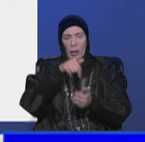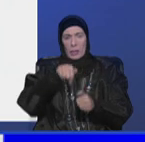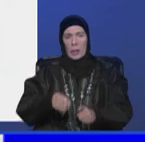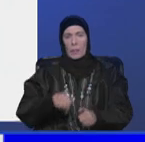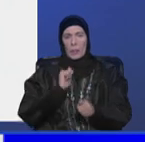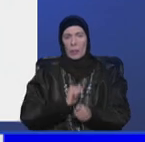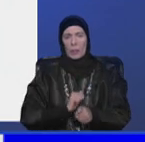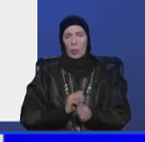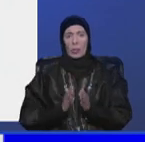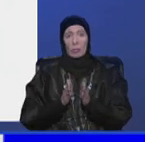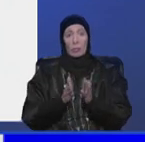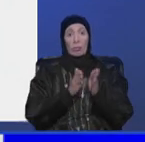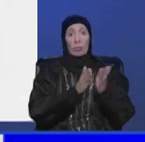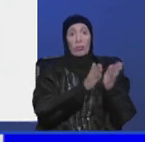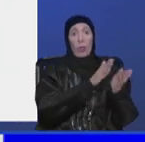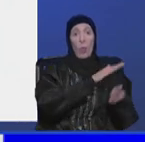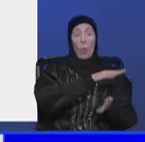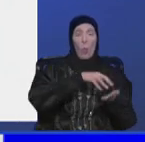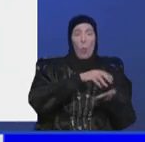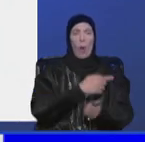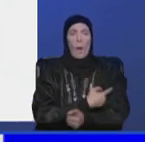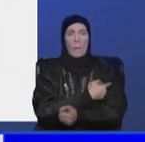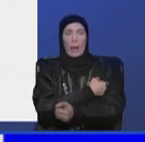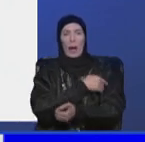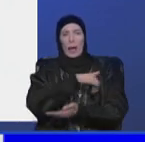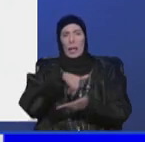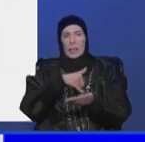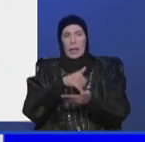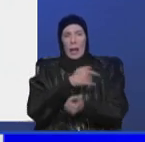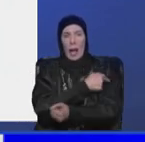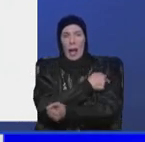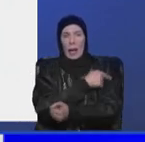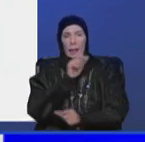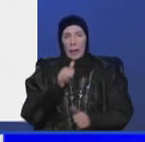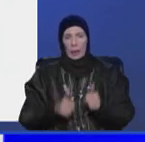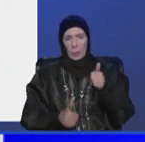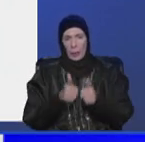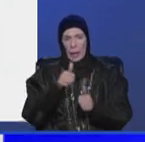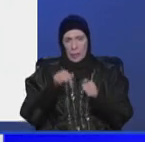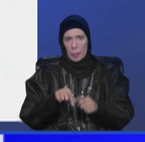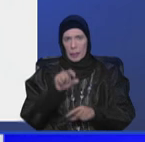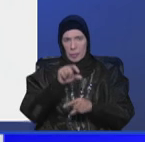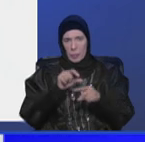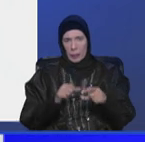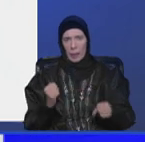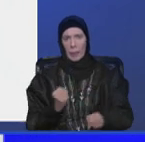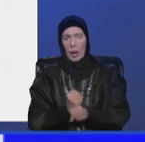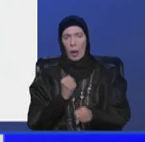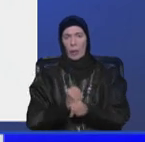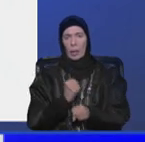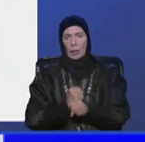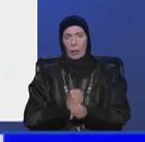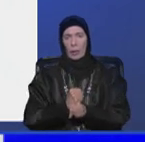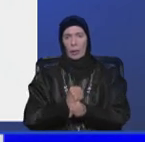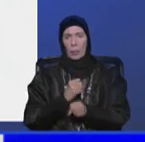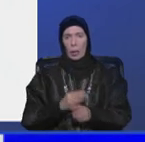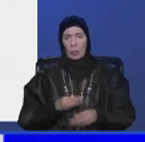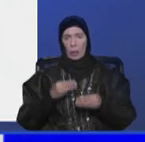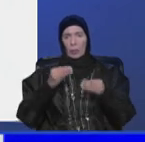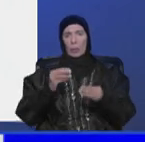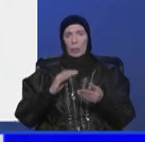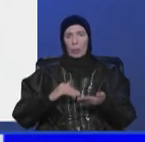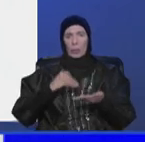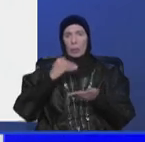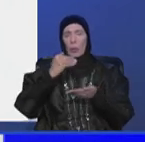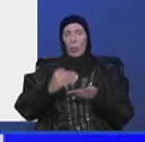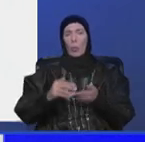الطبية، ويتم بذلك تصنيف المستشفيات والمراكز الحاصلة على التقييم بحسب نسبة الأداء في تقديم الخدمات من